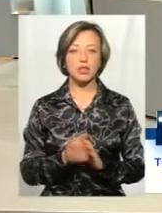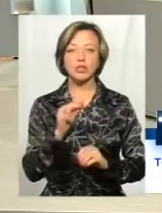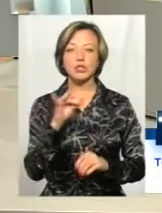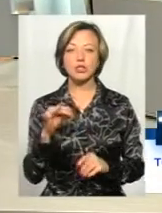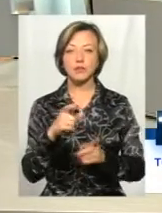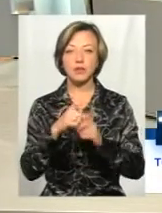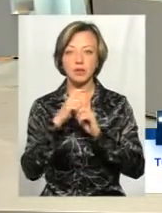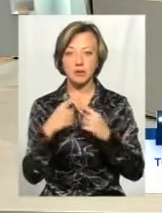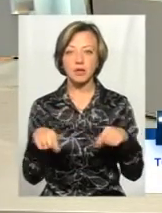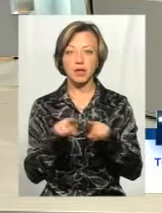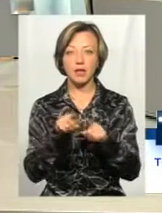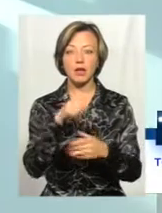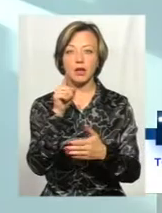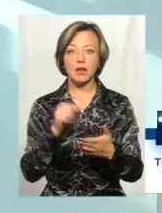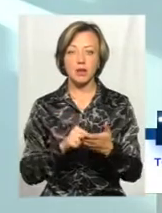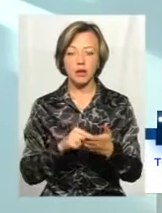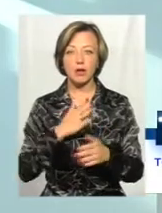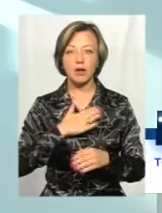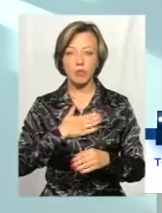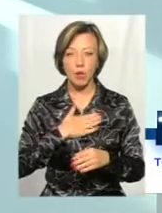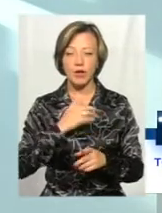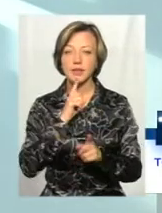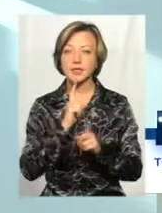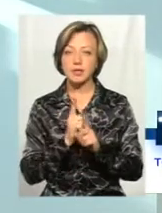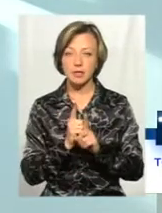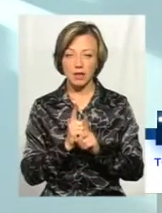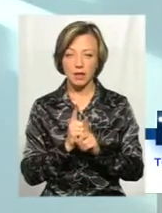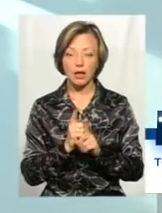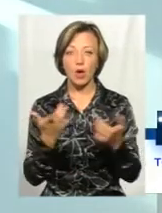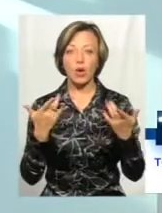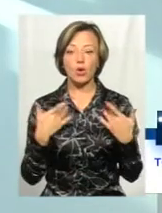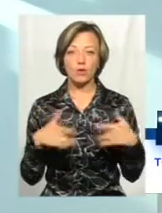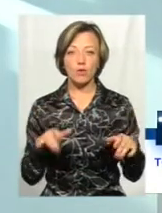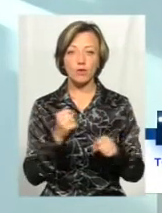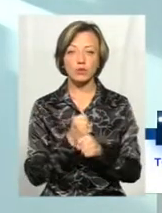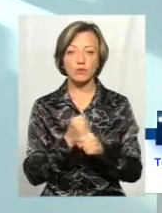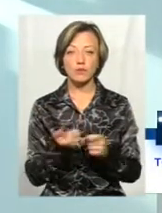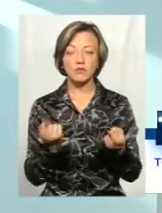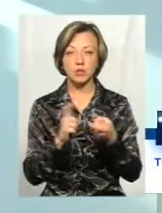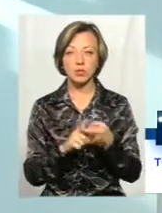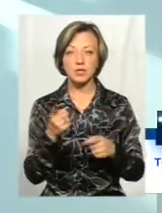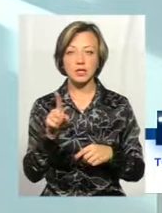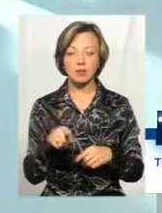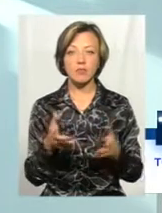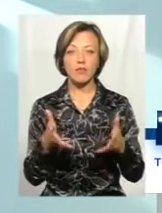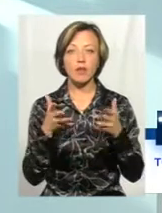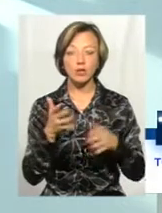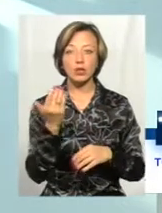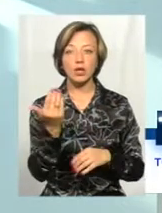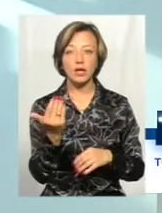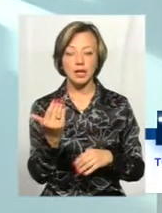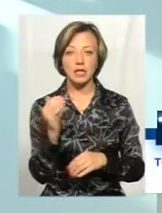дати відповідь на таке питання? Моя сестра розрахувалася з роботи у зв'язку з тим, що виявилося, що